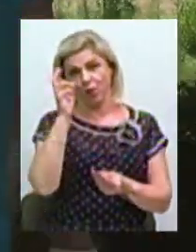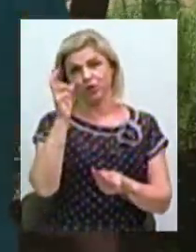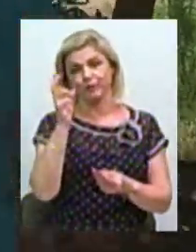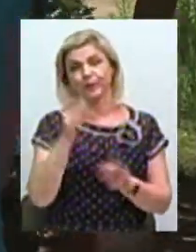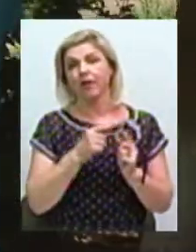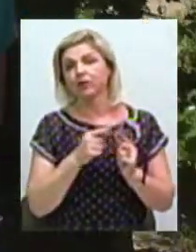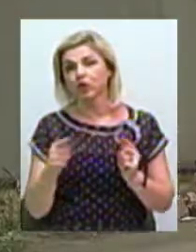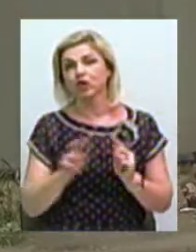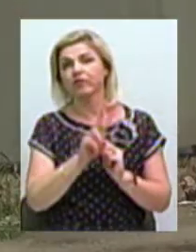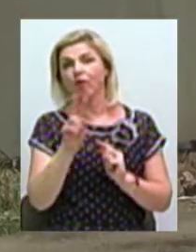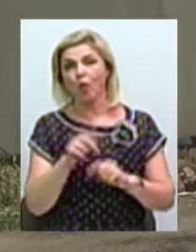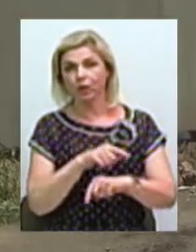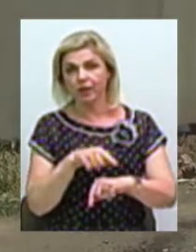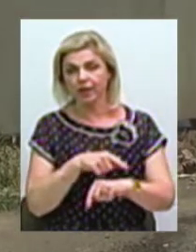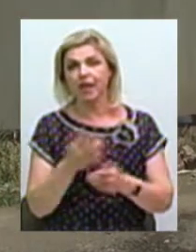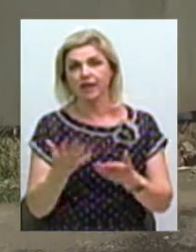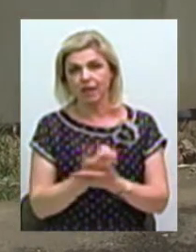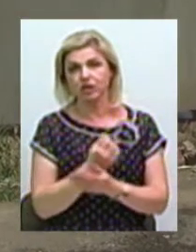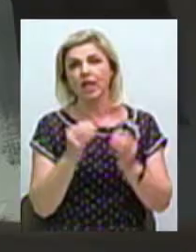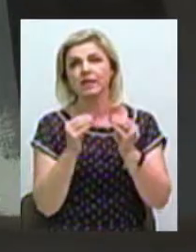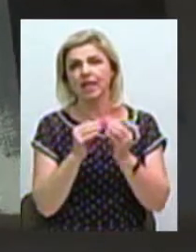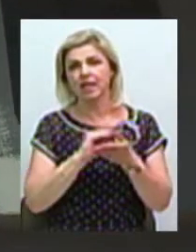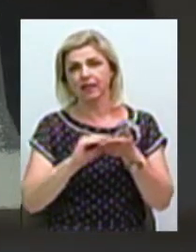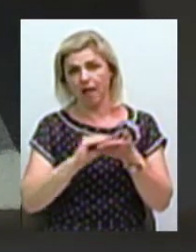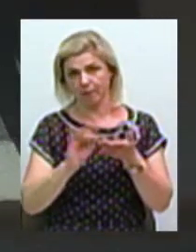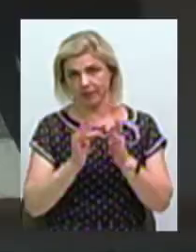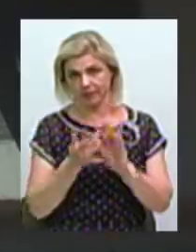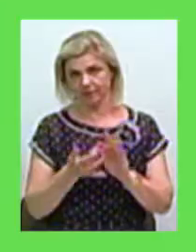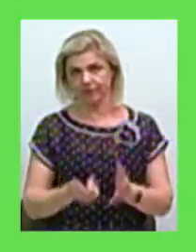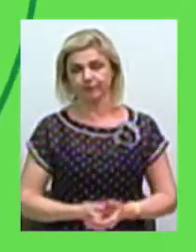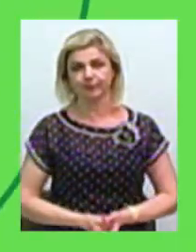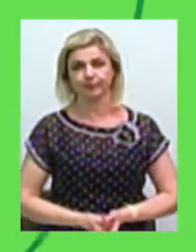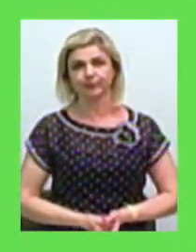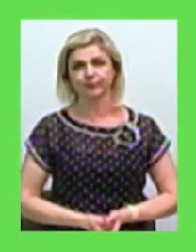2 годин знайшли та зафарбували 10 надписів.